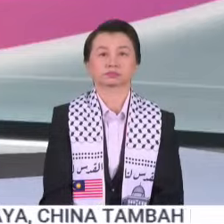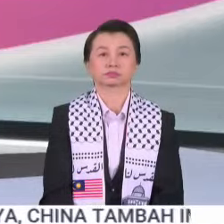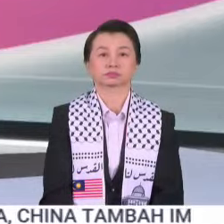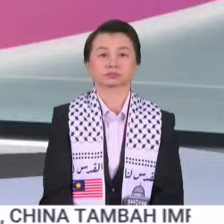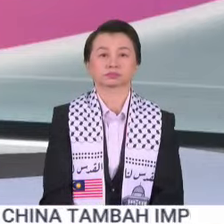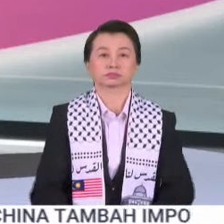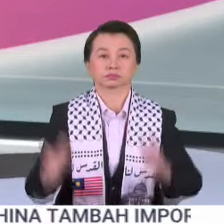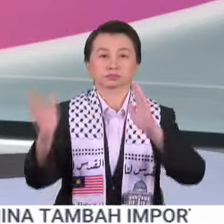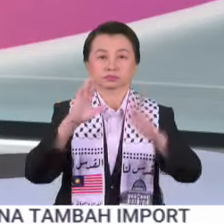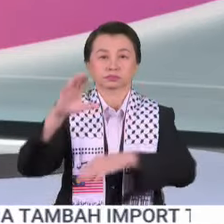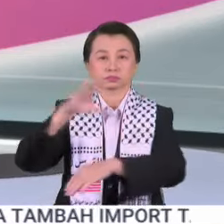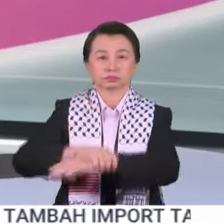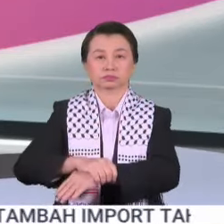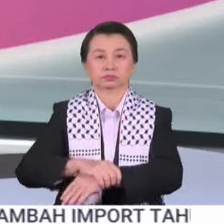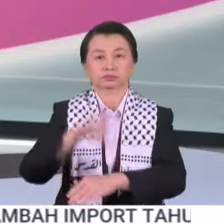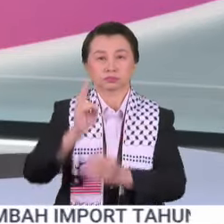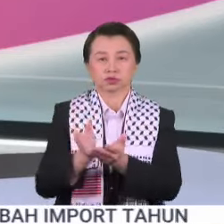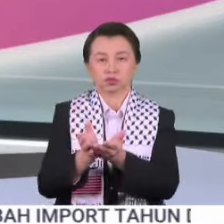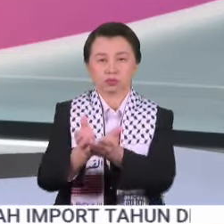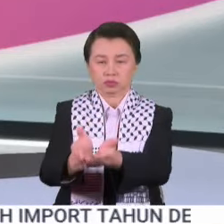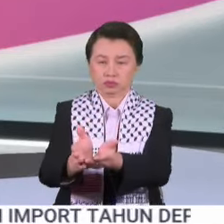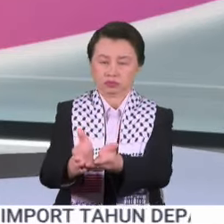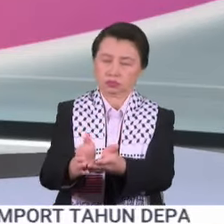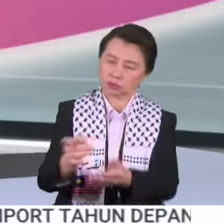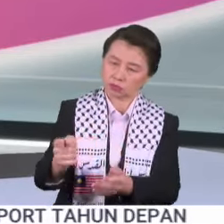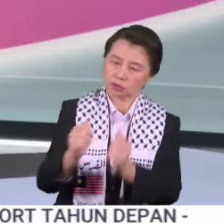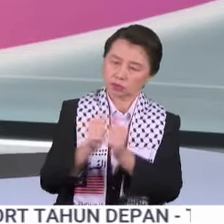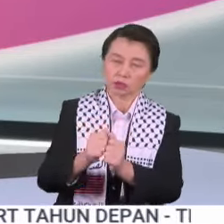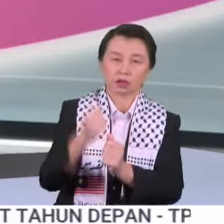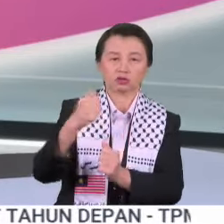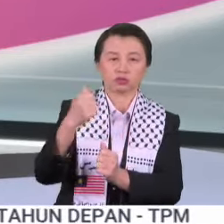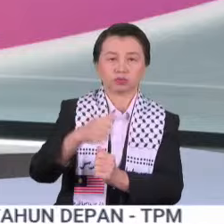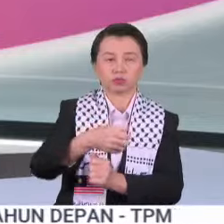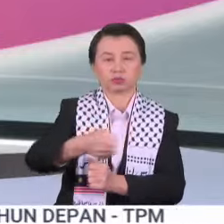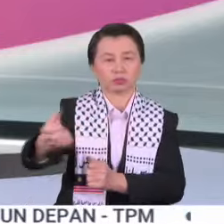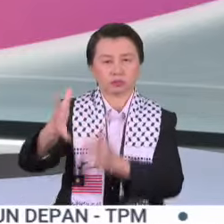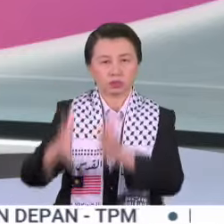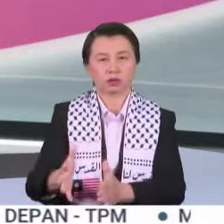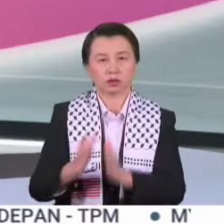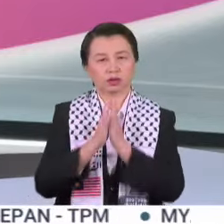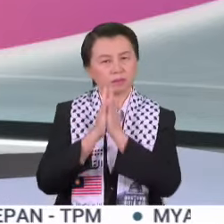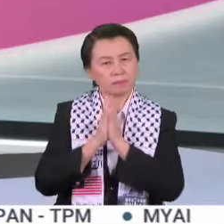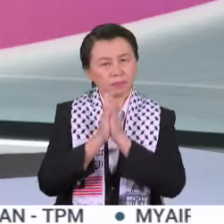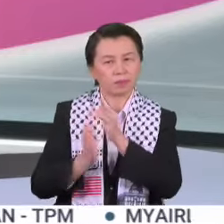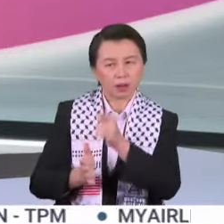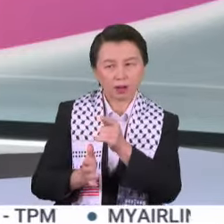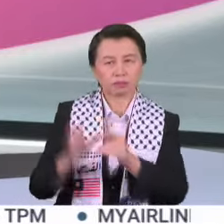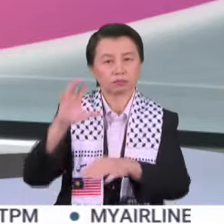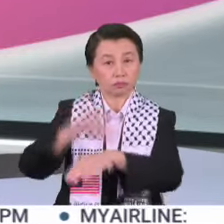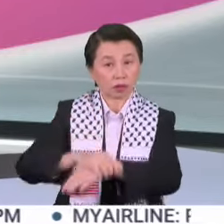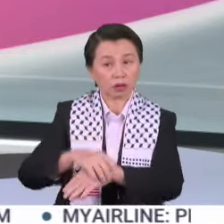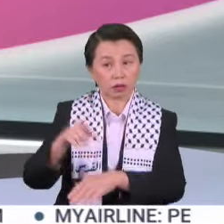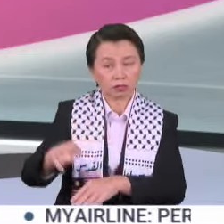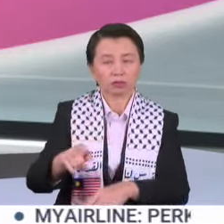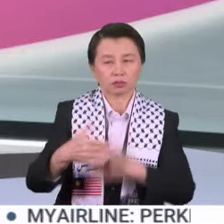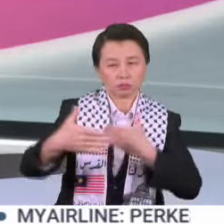Maritim Malaysia menahan 2 buah bot tempatan kelas C bersama 10 nelayan warga Myanmar. Penahanan dibuat di